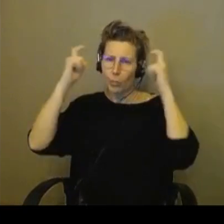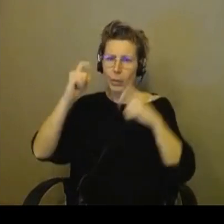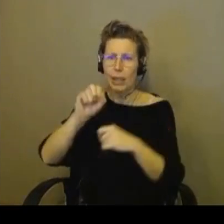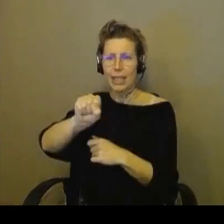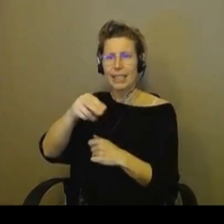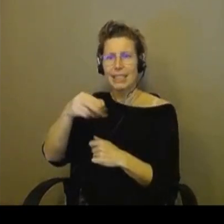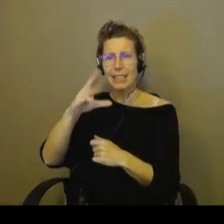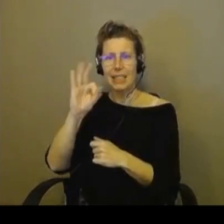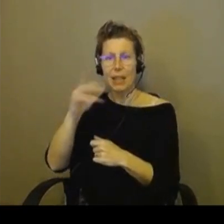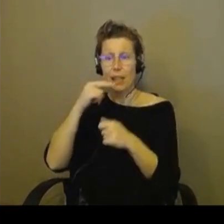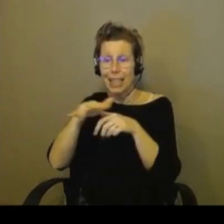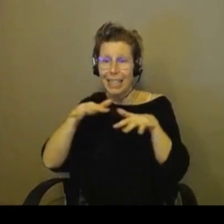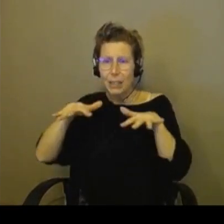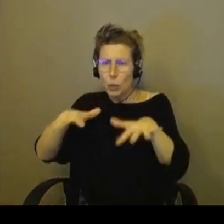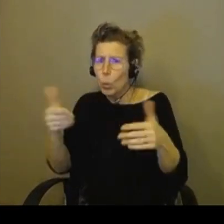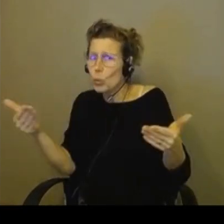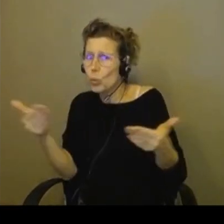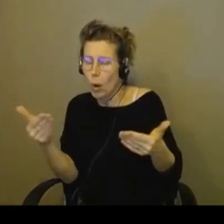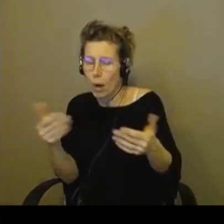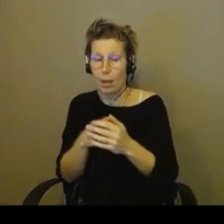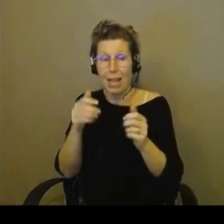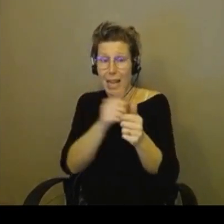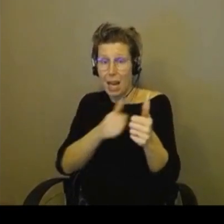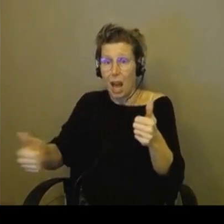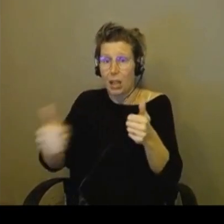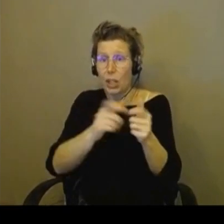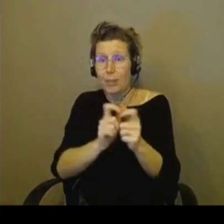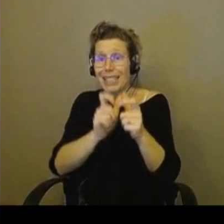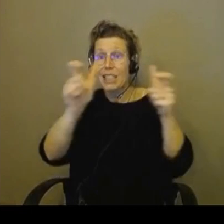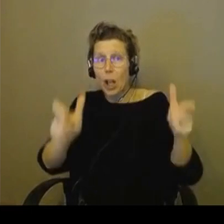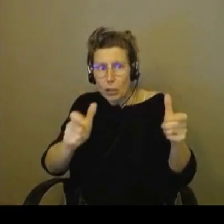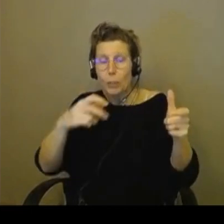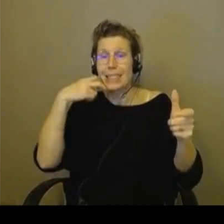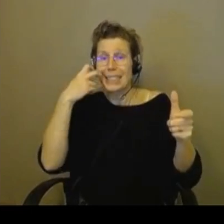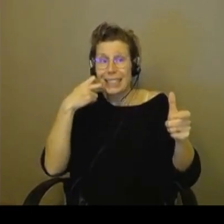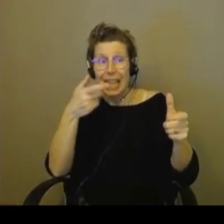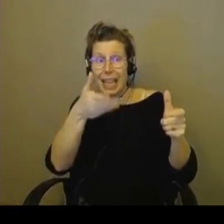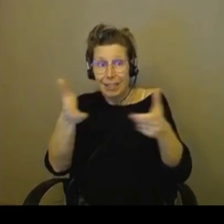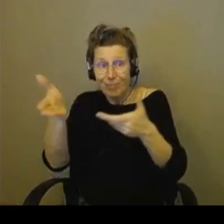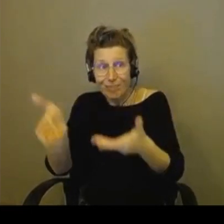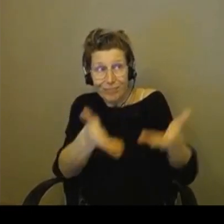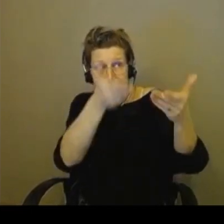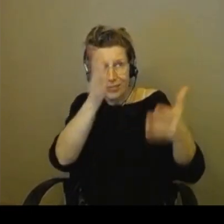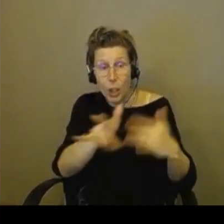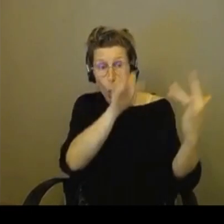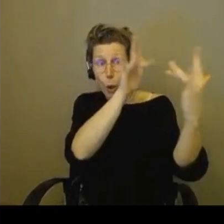mettre d'abord l'ensemble des entreprises ferroviaires en contact avec les associations, avec les